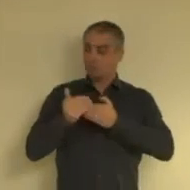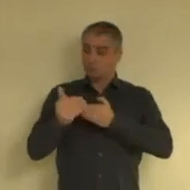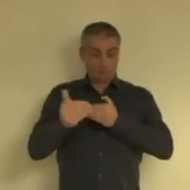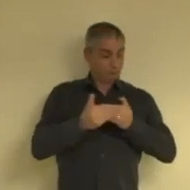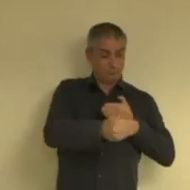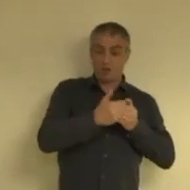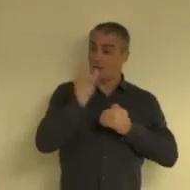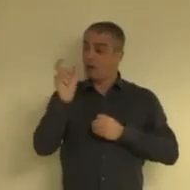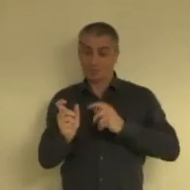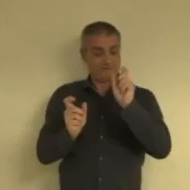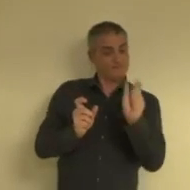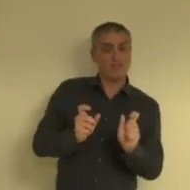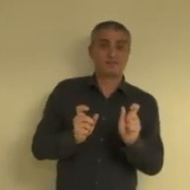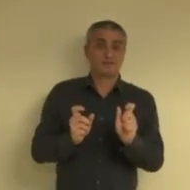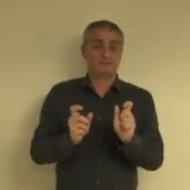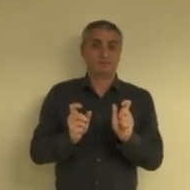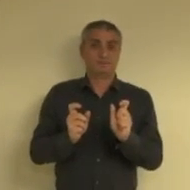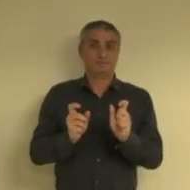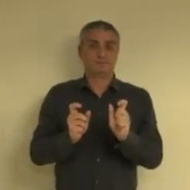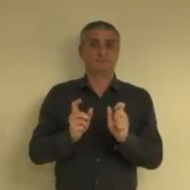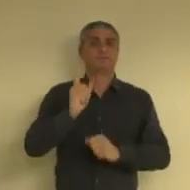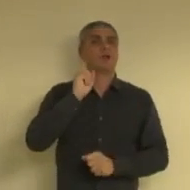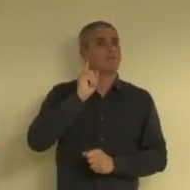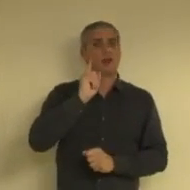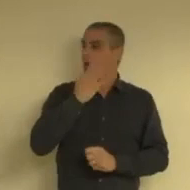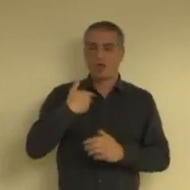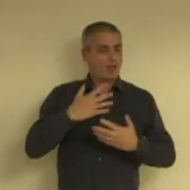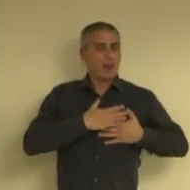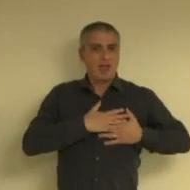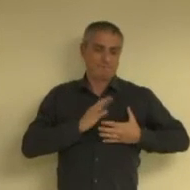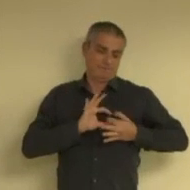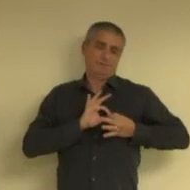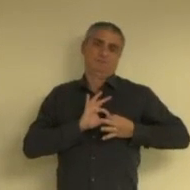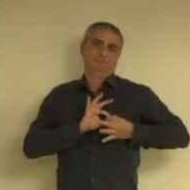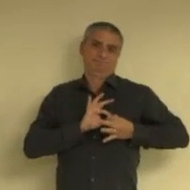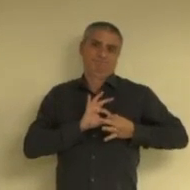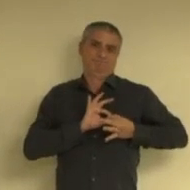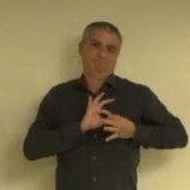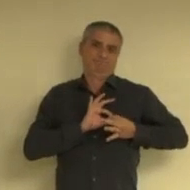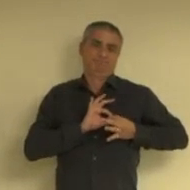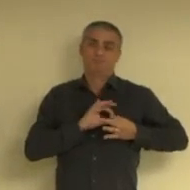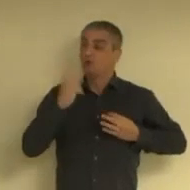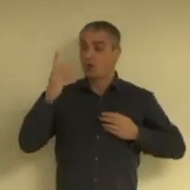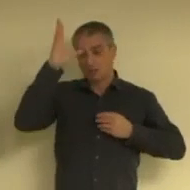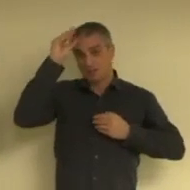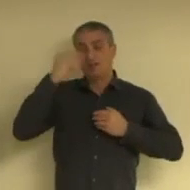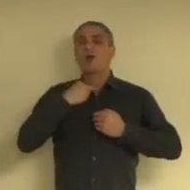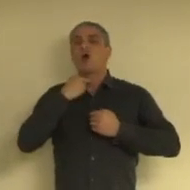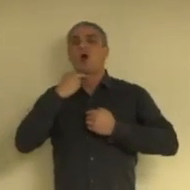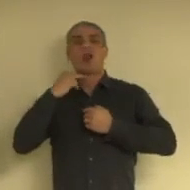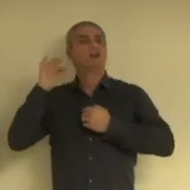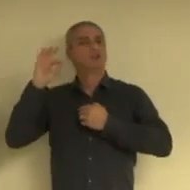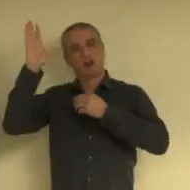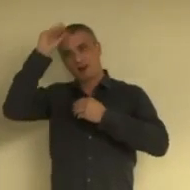מרחק פיזי בין אדם לאדם, אבל לא היה מרחק בלבבות. כל חתן